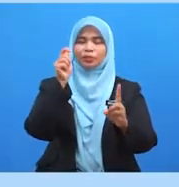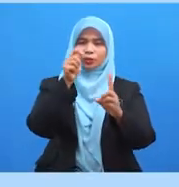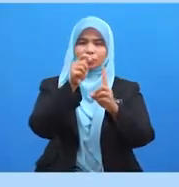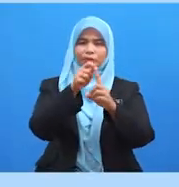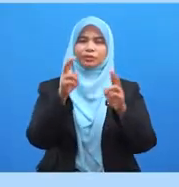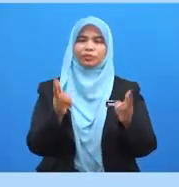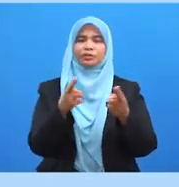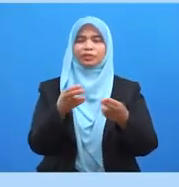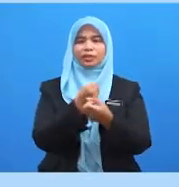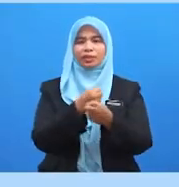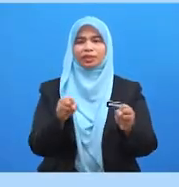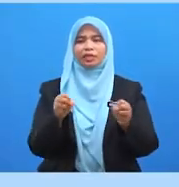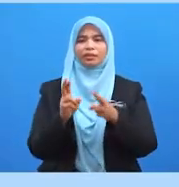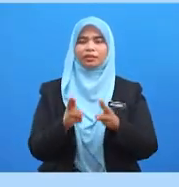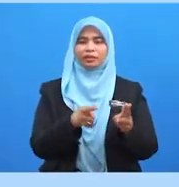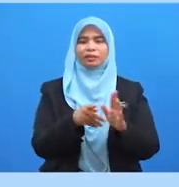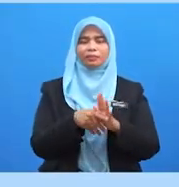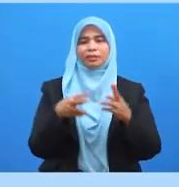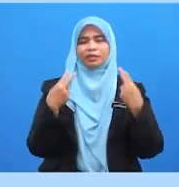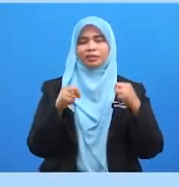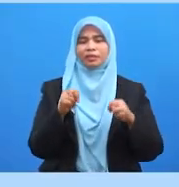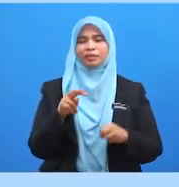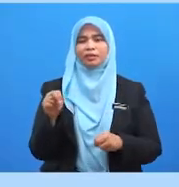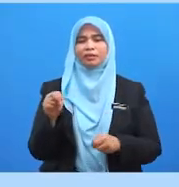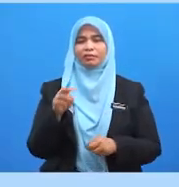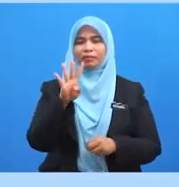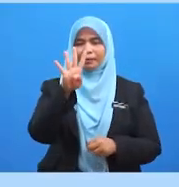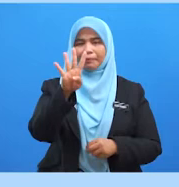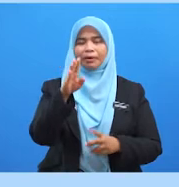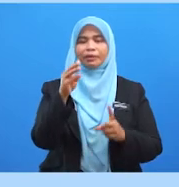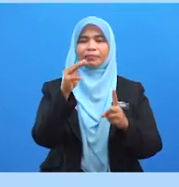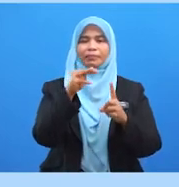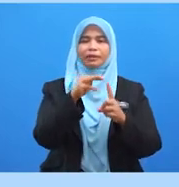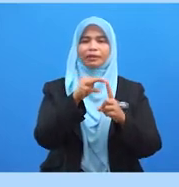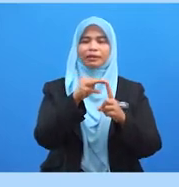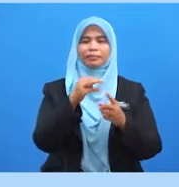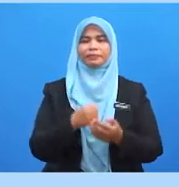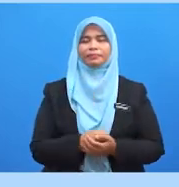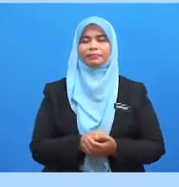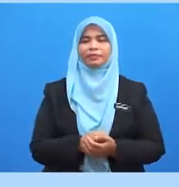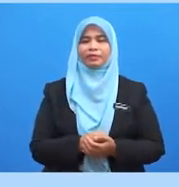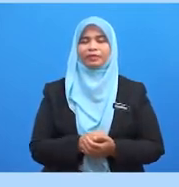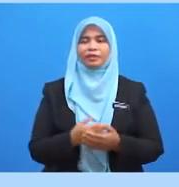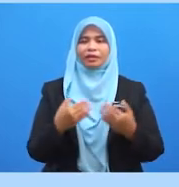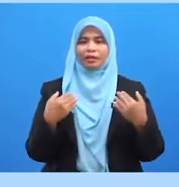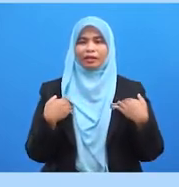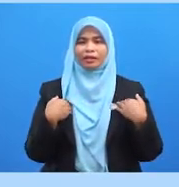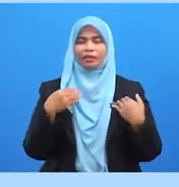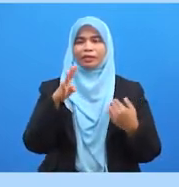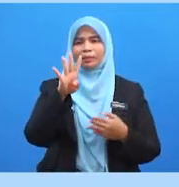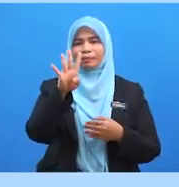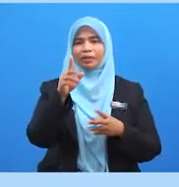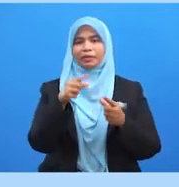tujuan usahawan menyediakan rancangan perniagaan. 4 markah. terdapat